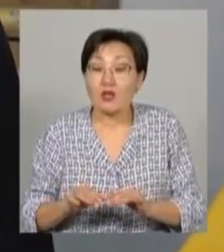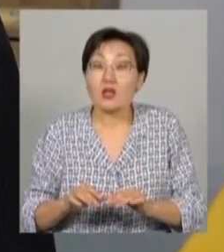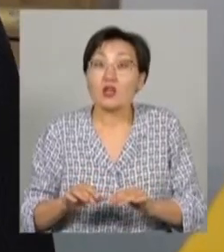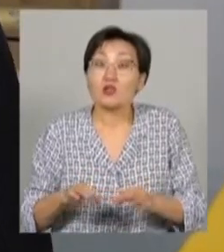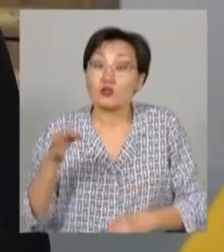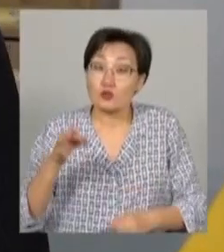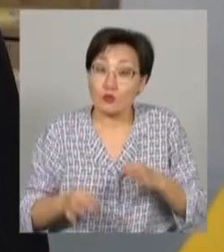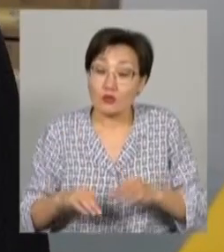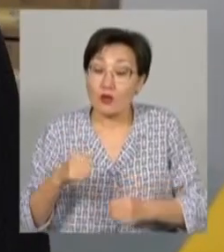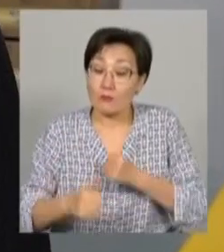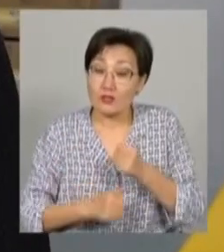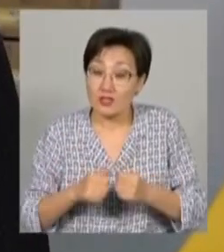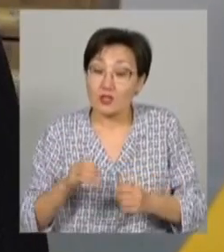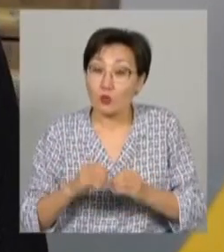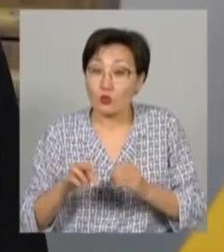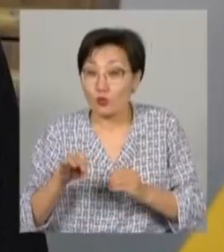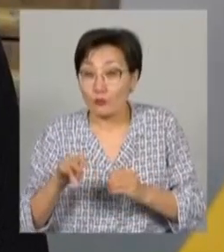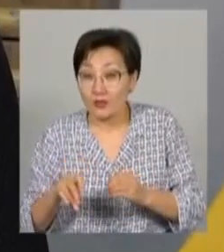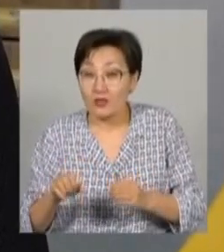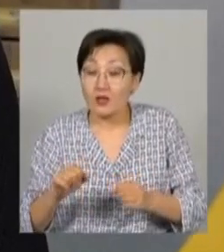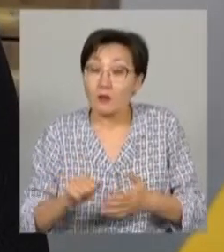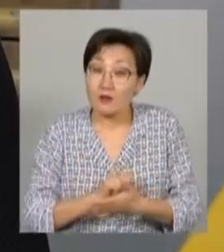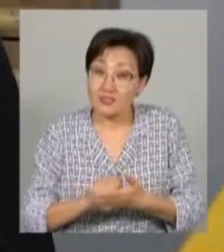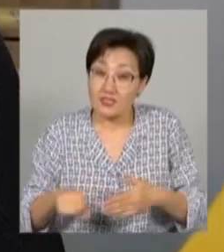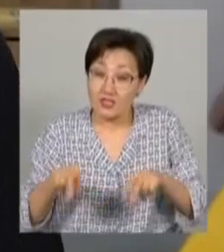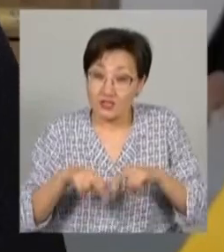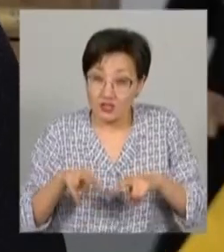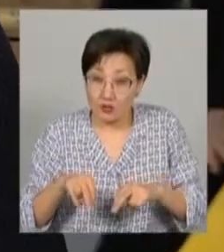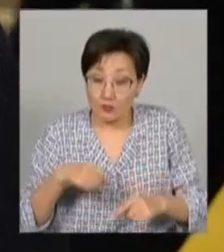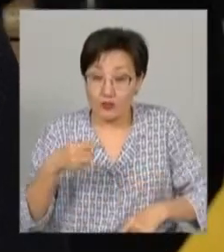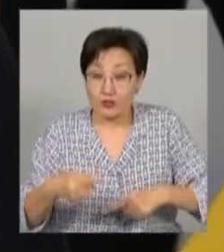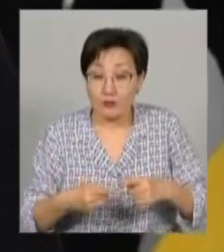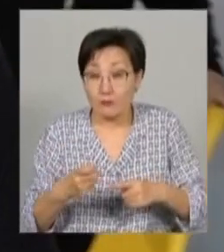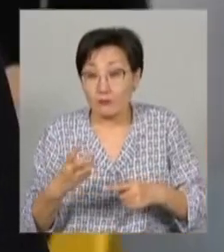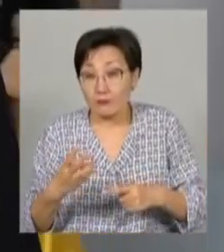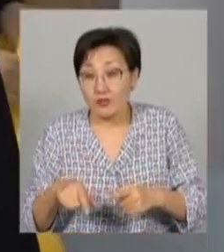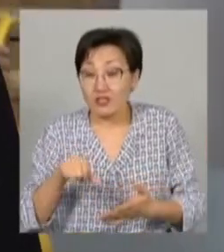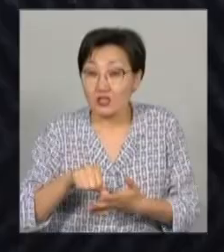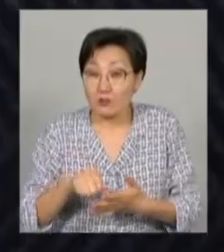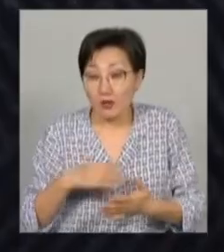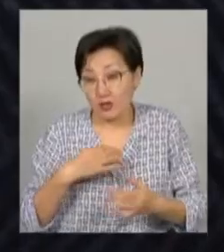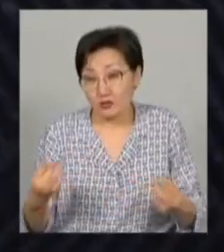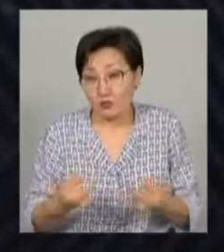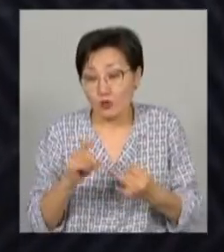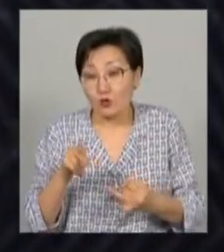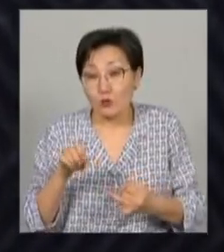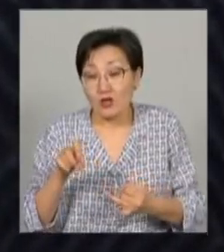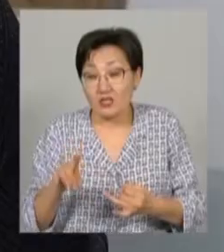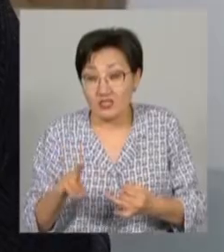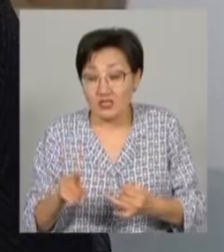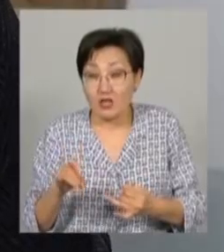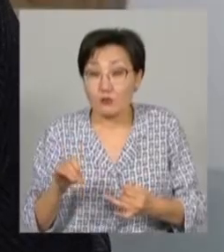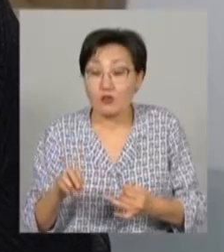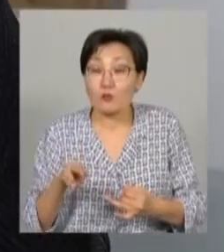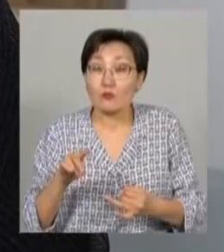томдық осыны зерттей отырып, осында бірқатар кейіпкерлер маған қызықты болды. Сол кейіпкердің бірі Құрманғазы Айтмұрзаев. Мирошник деген